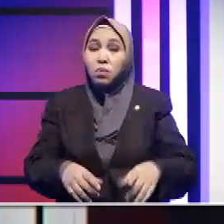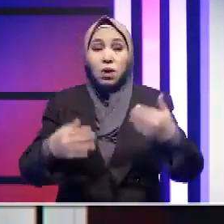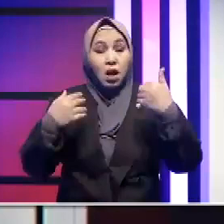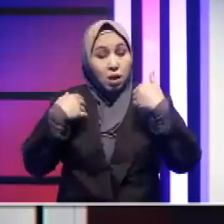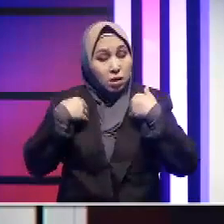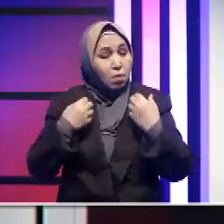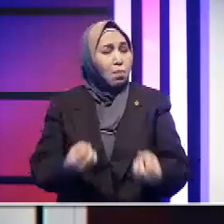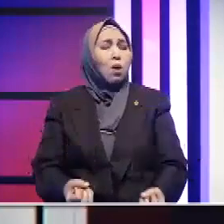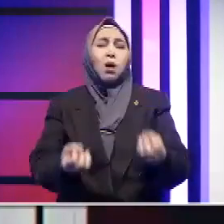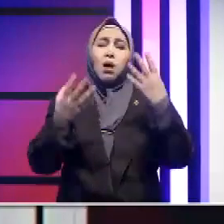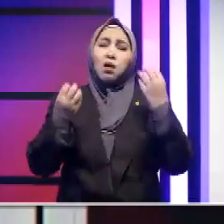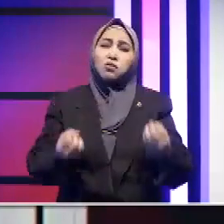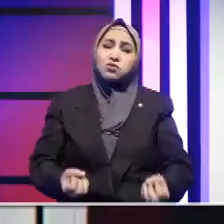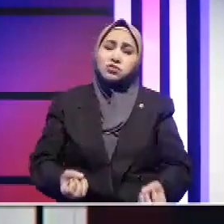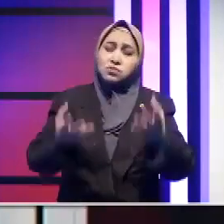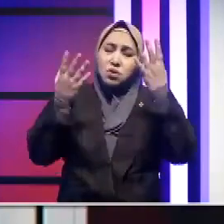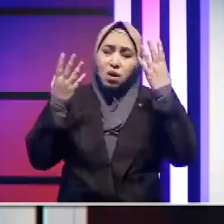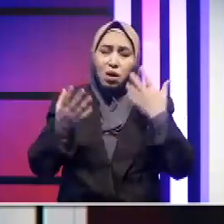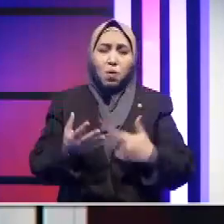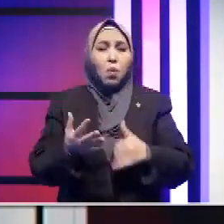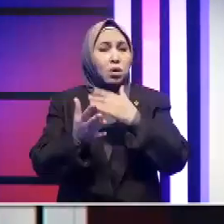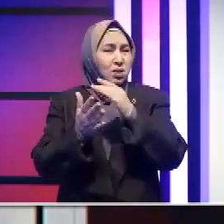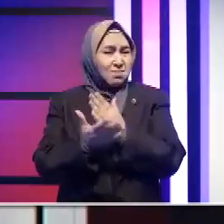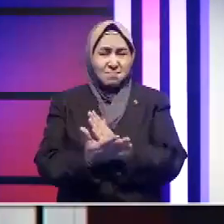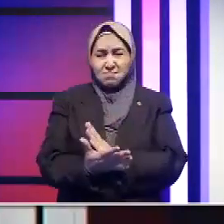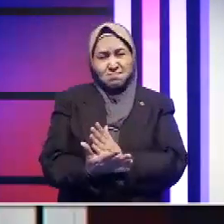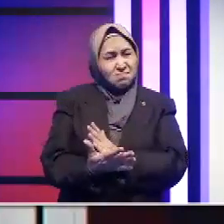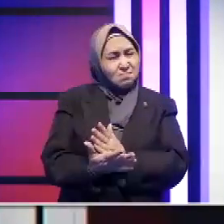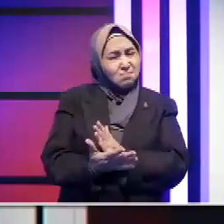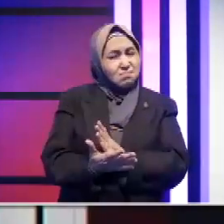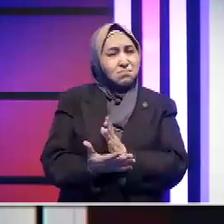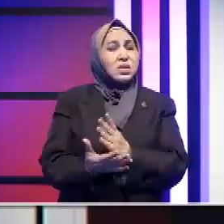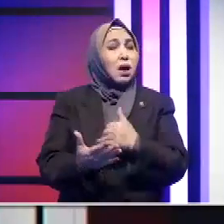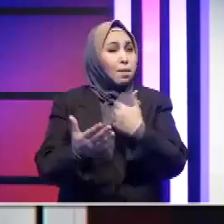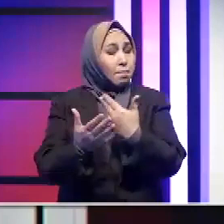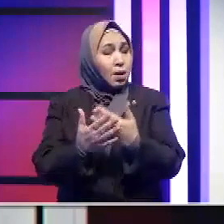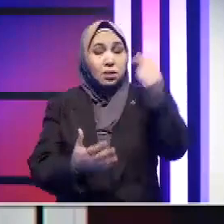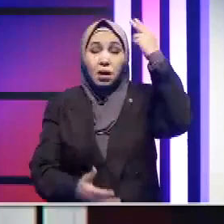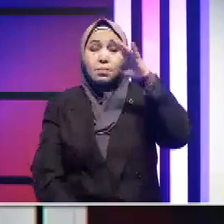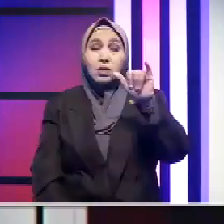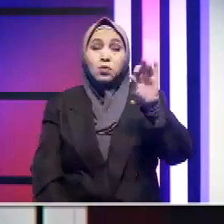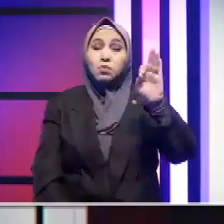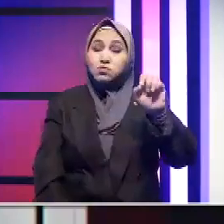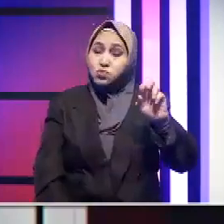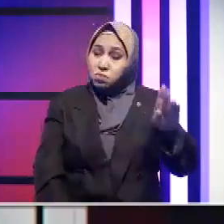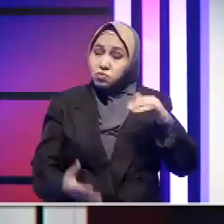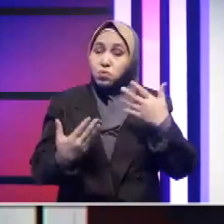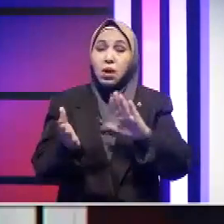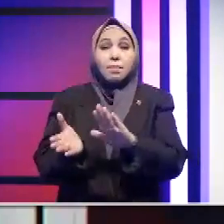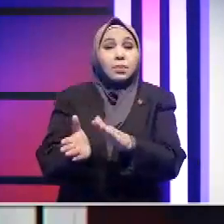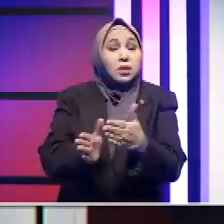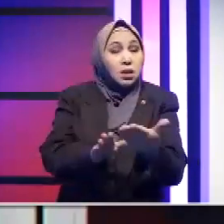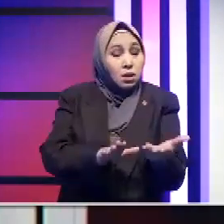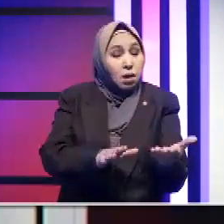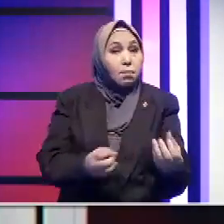ramai dikalangan orang-orang yang yang ragu-ragu dan sehinggakan Nabi Yusuf ini sudah pun pergi wafat